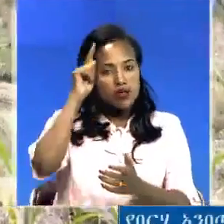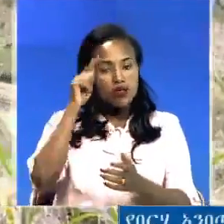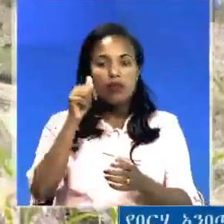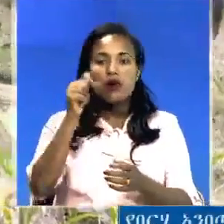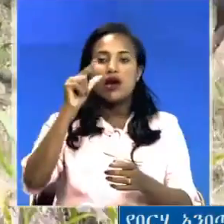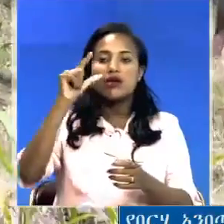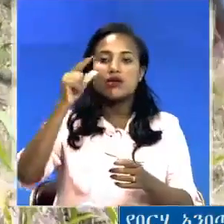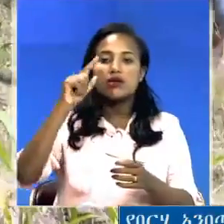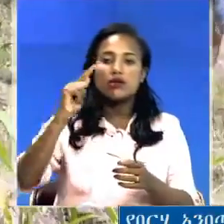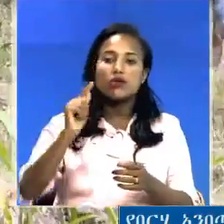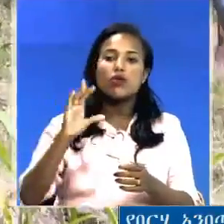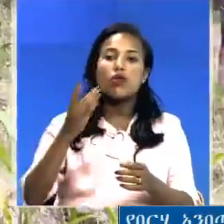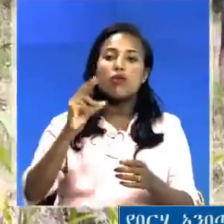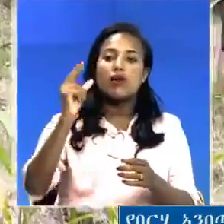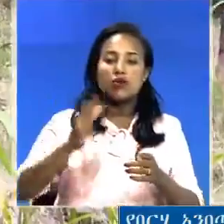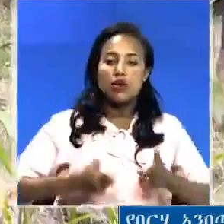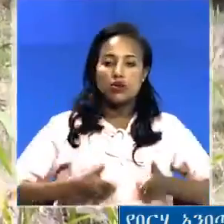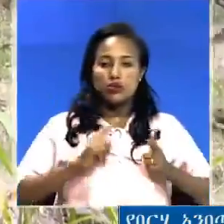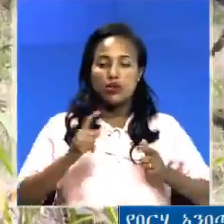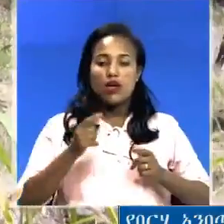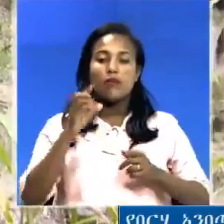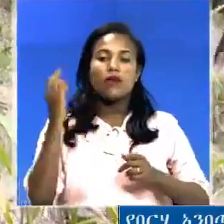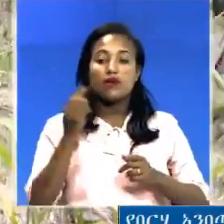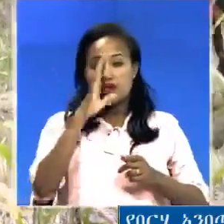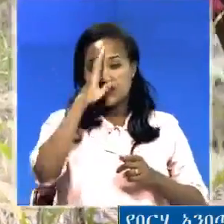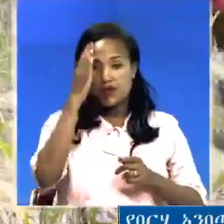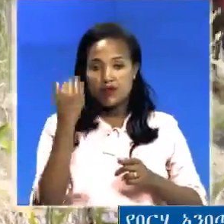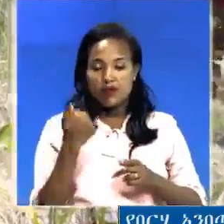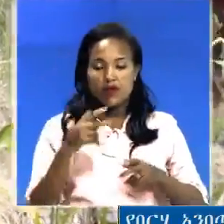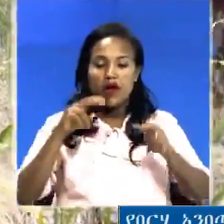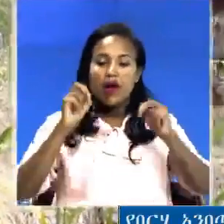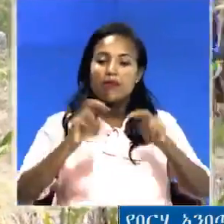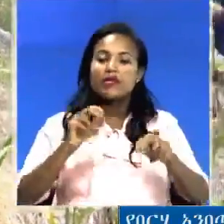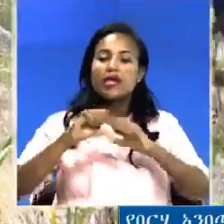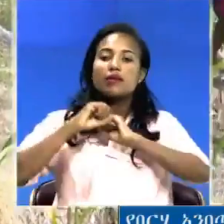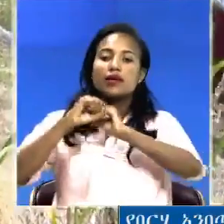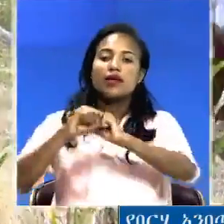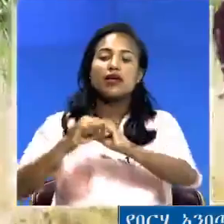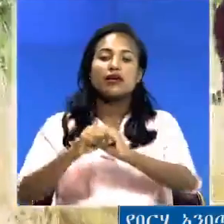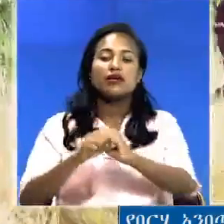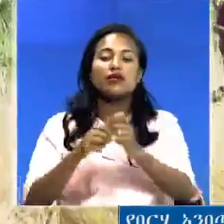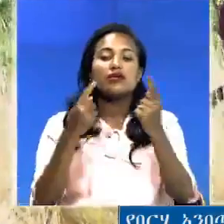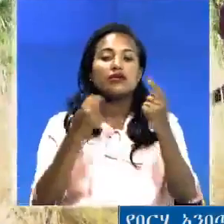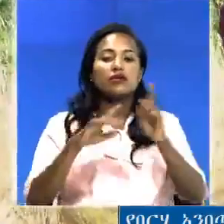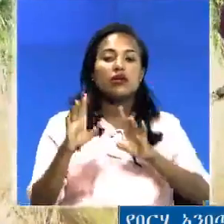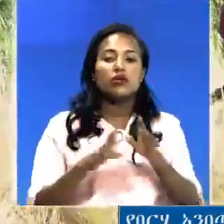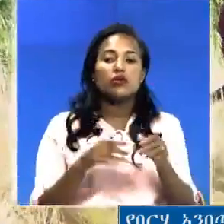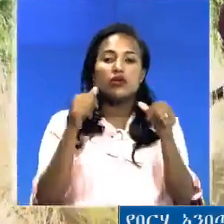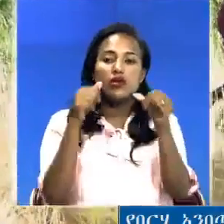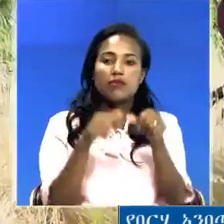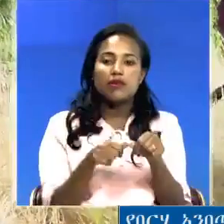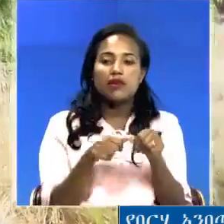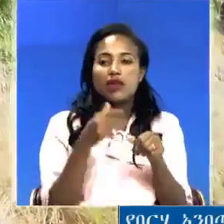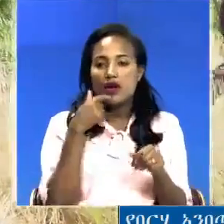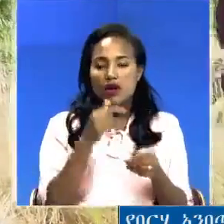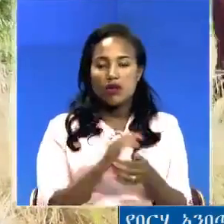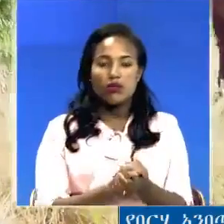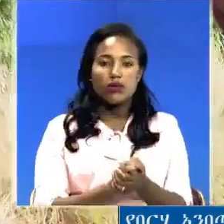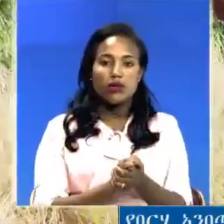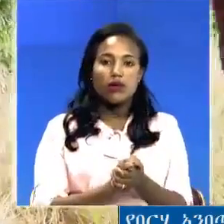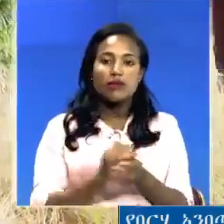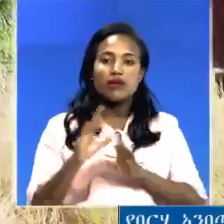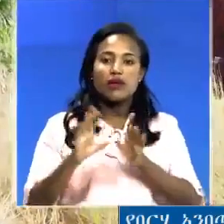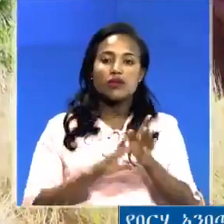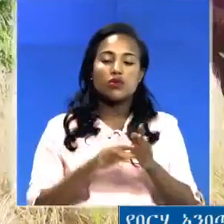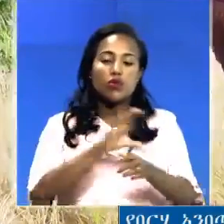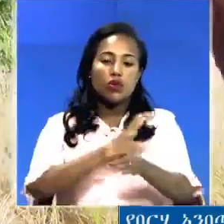ባቀበሌ ነዋሪ ሲሆኑ በቀበሌያቸው ተከስቶ የነበረውን የብርሃን በጣ ለመከላከል ብርቱ ጥረት ሲያደርጉ እንደነበረ ይናገራሉ። በተደረገላቸው የጉልበት